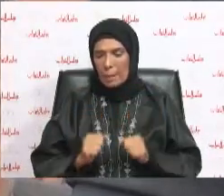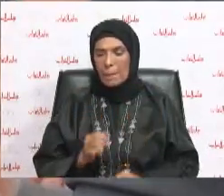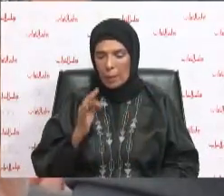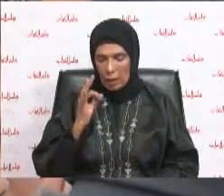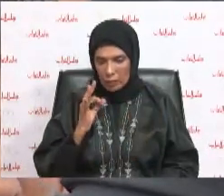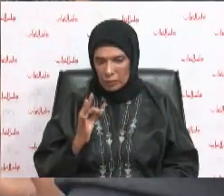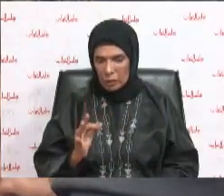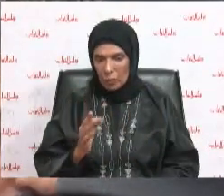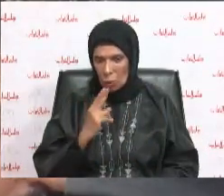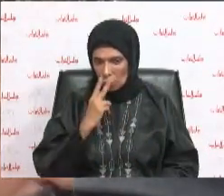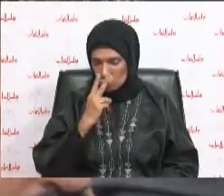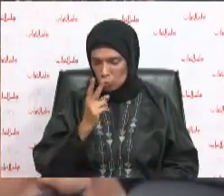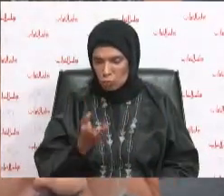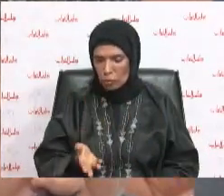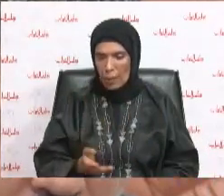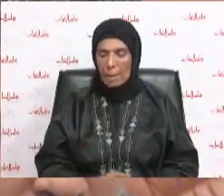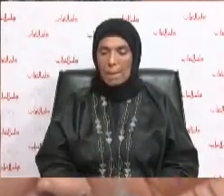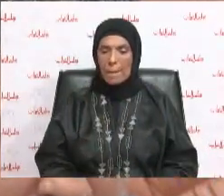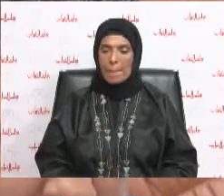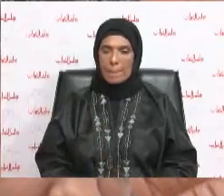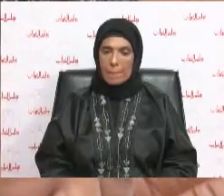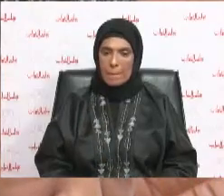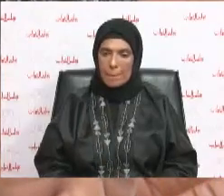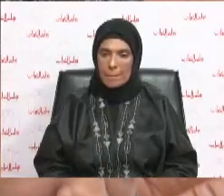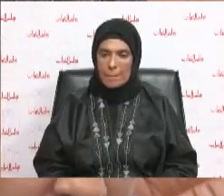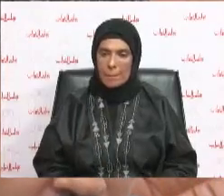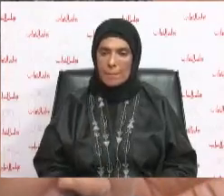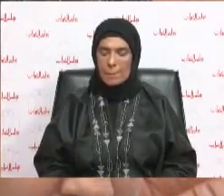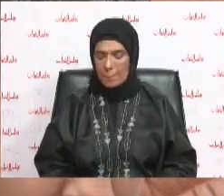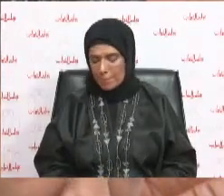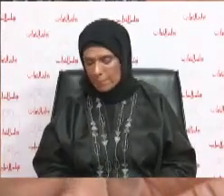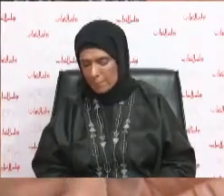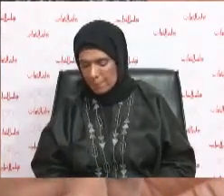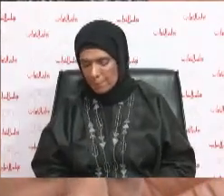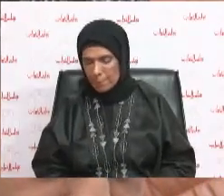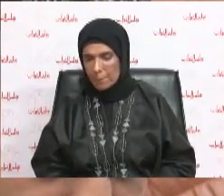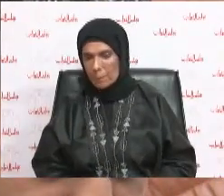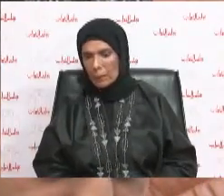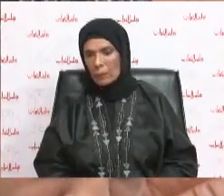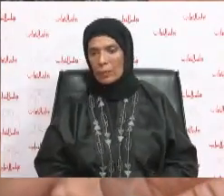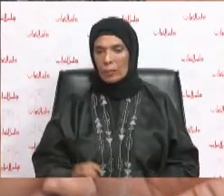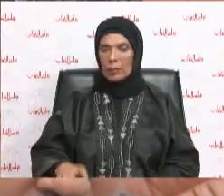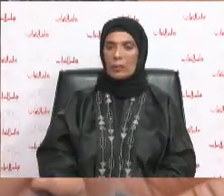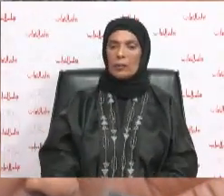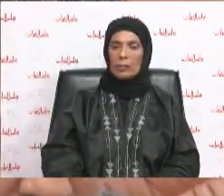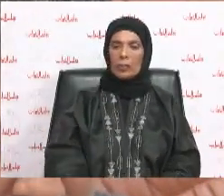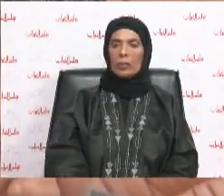من كشف الحقيقة والواقع. معالي الرئيس، هل إحنا نتعلم من تجاربنا؟